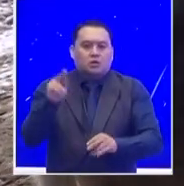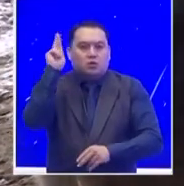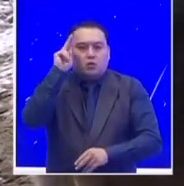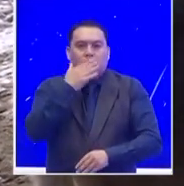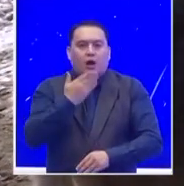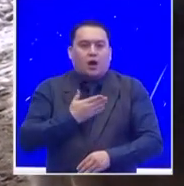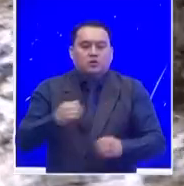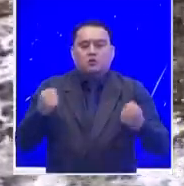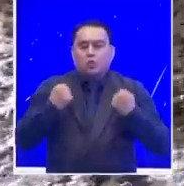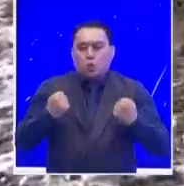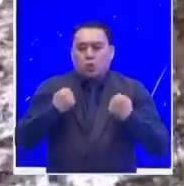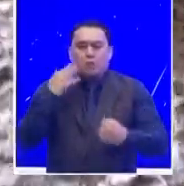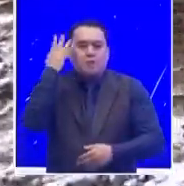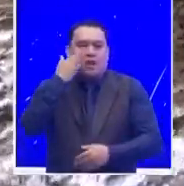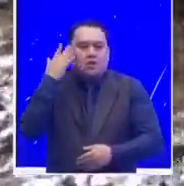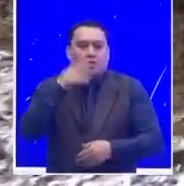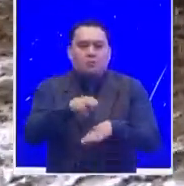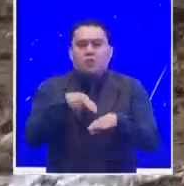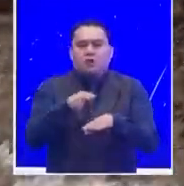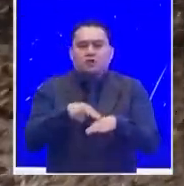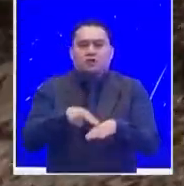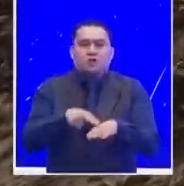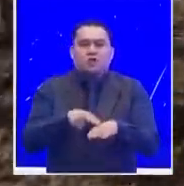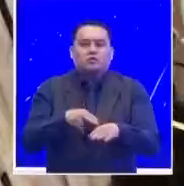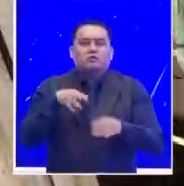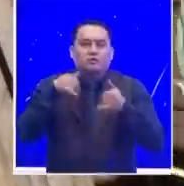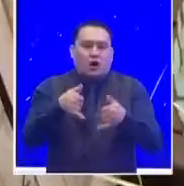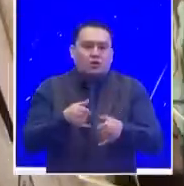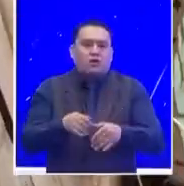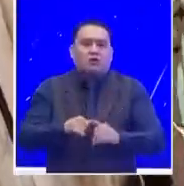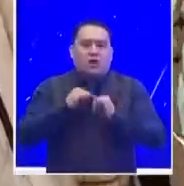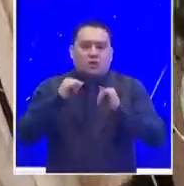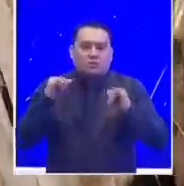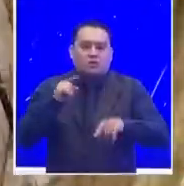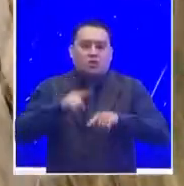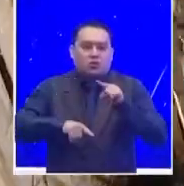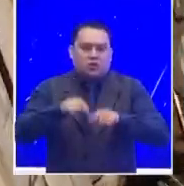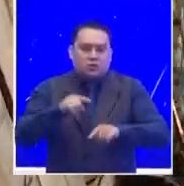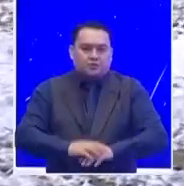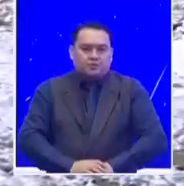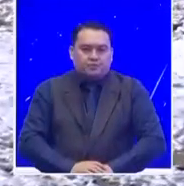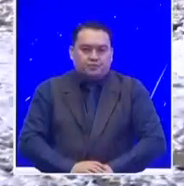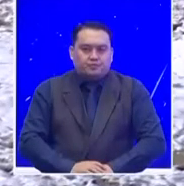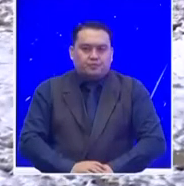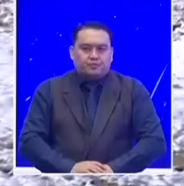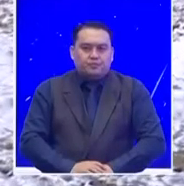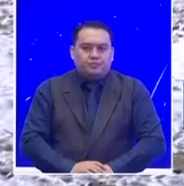казахский язык и физкультуру. Мечтает стать полицейским и внести свой вклад в процветание малой родины».